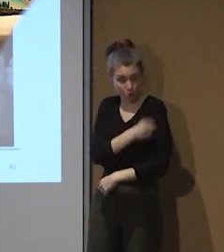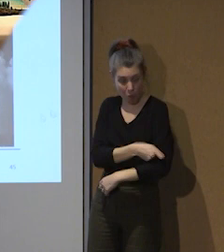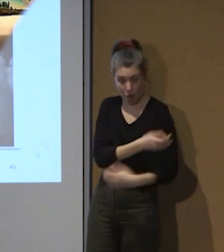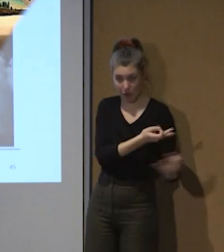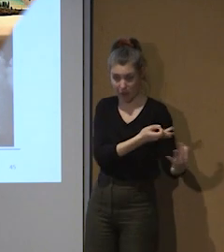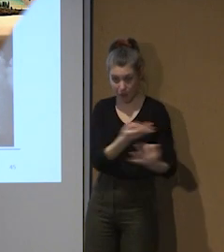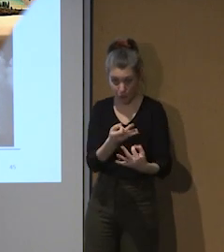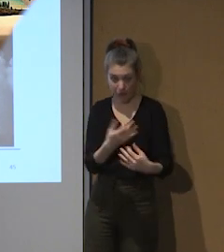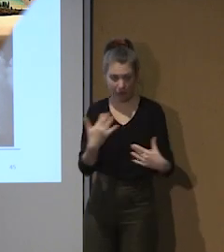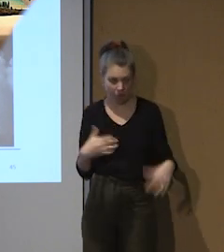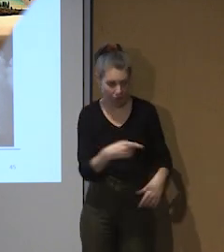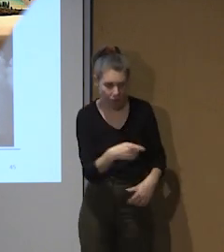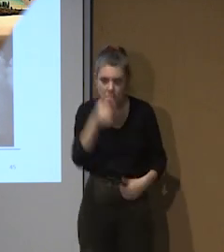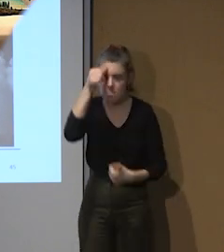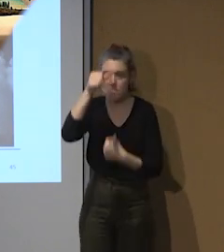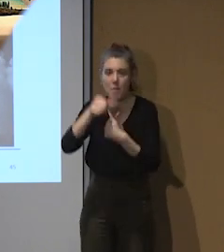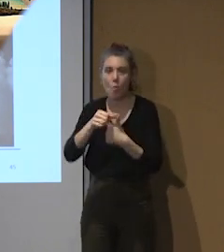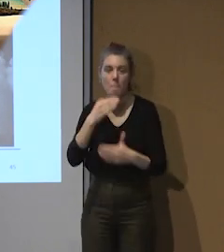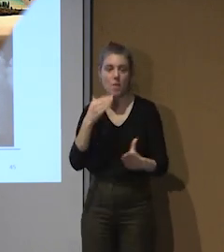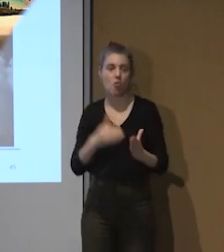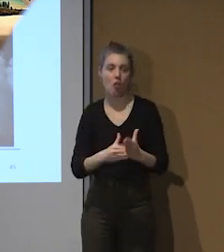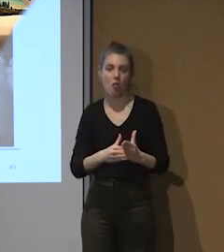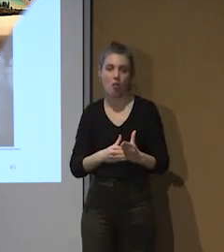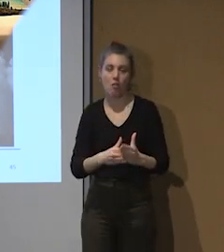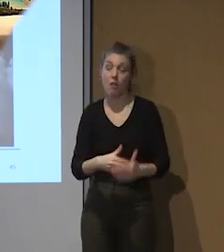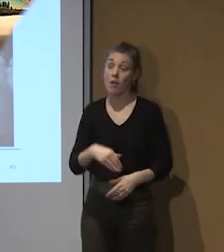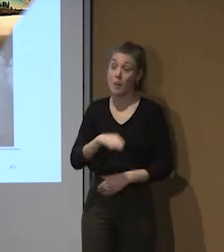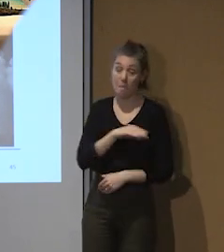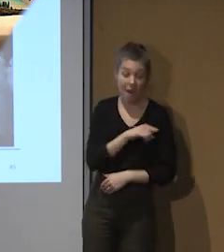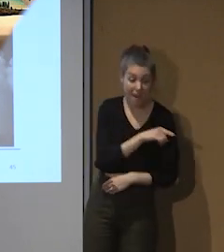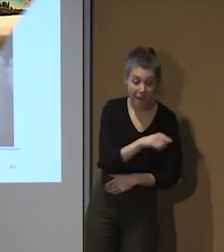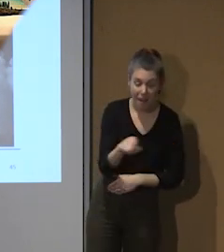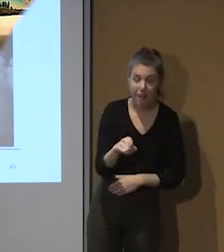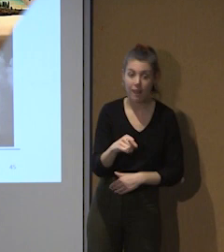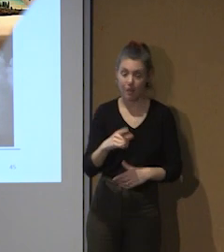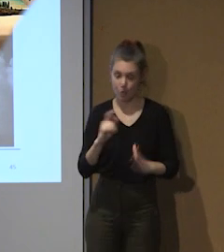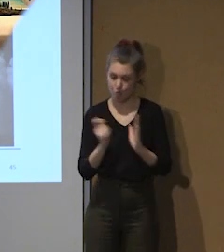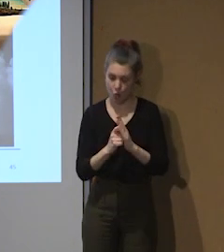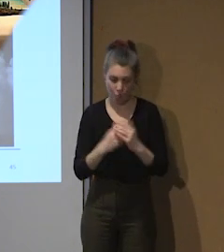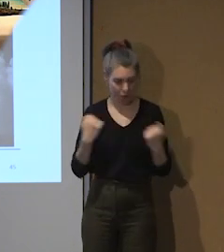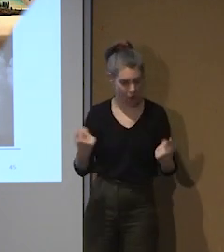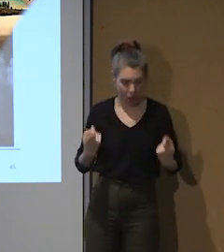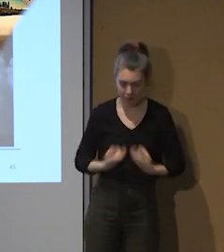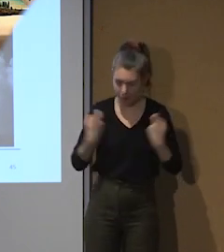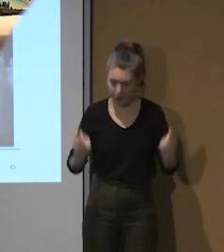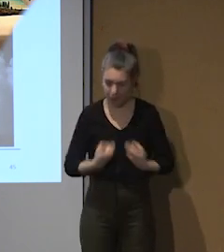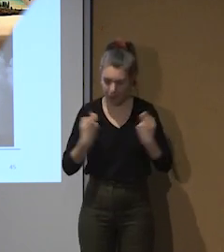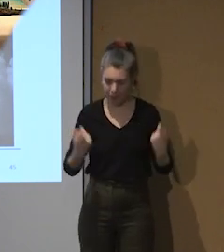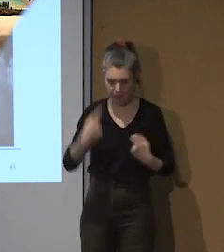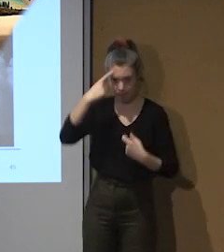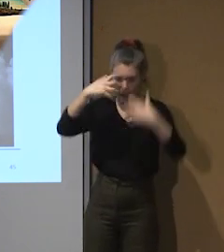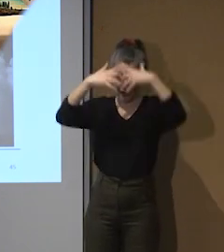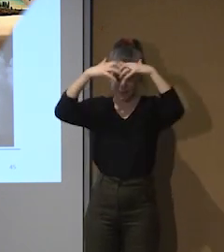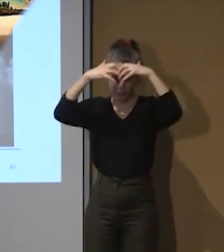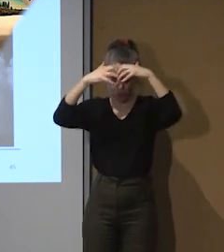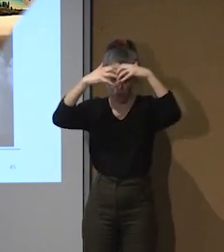de la mémoire, parce que ça a créé l'activité physique de ce qu'on appelle de nouvelles synapses. Il n'y a pas de souris